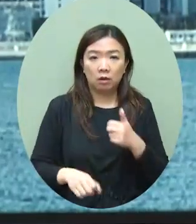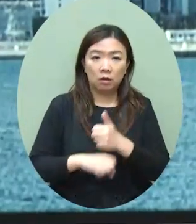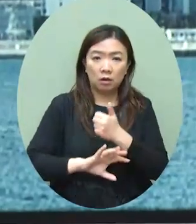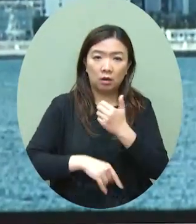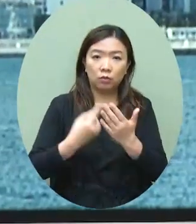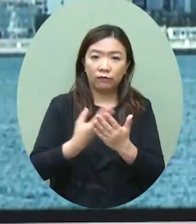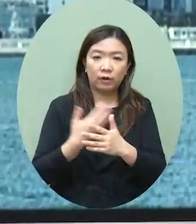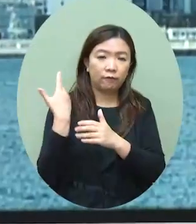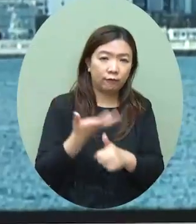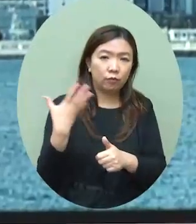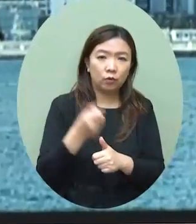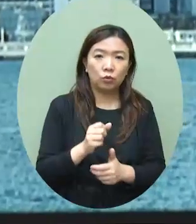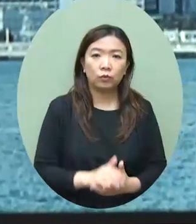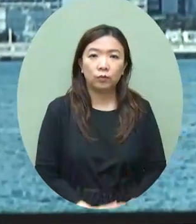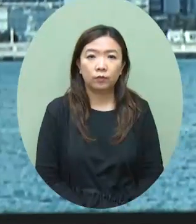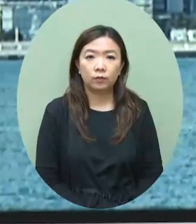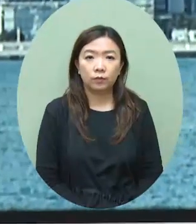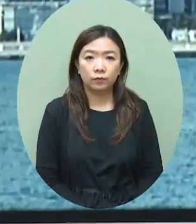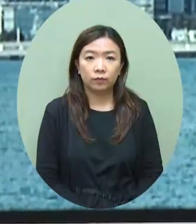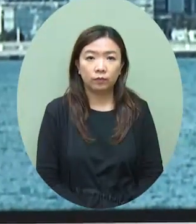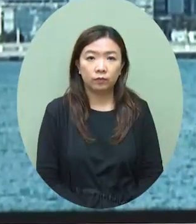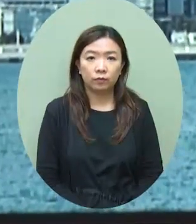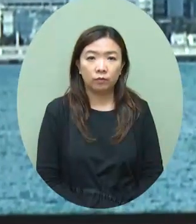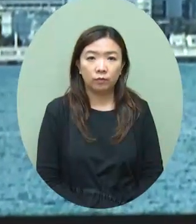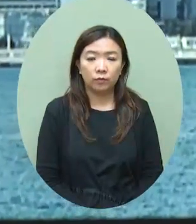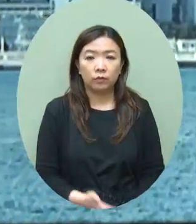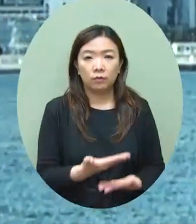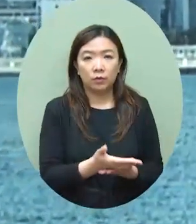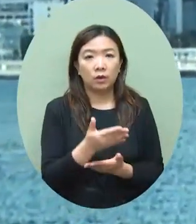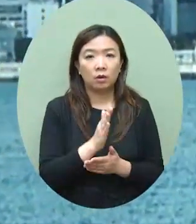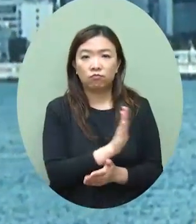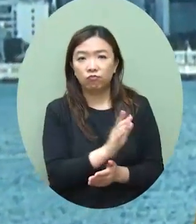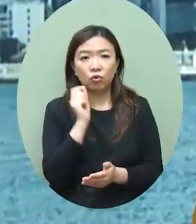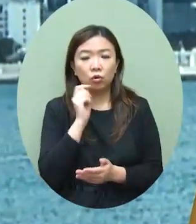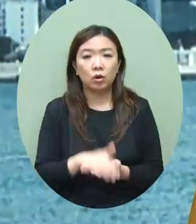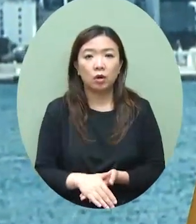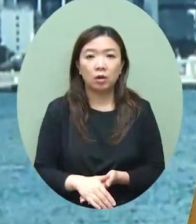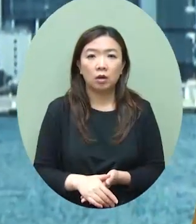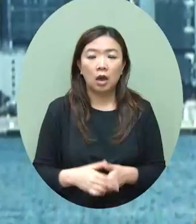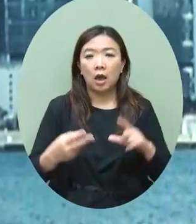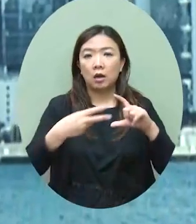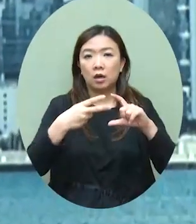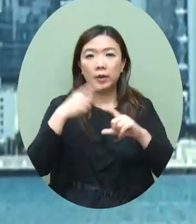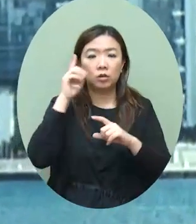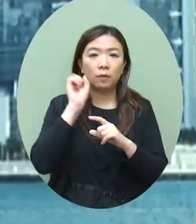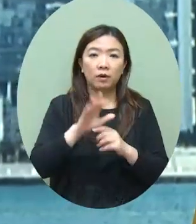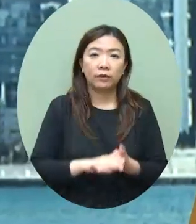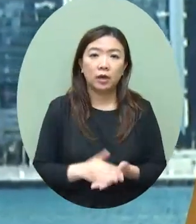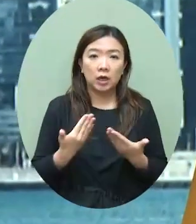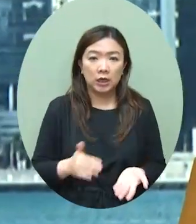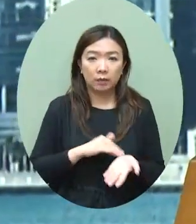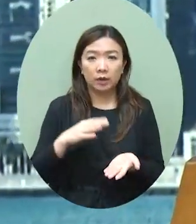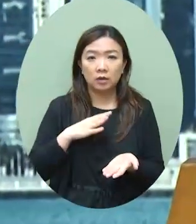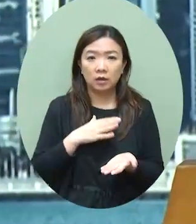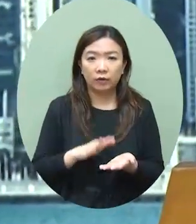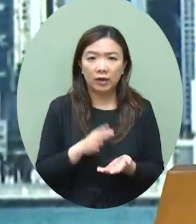問，後排最邊嗰位女記者係呢位，唔該。 早晨，林太 TVB 嘅，咁想問翻咧，即係而家個疫情已經去